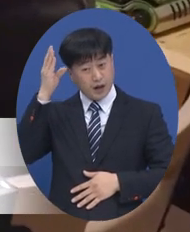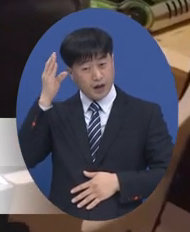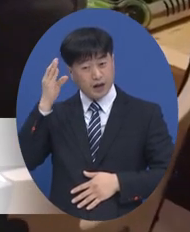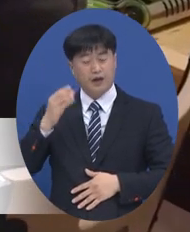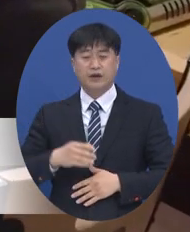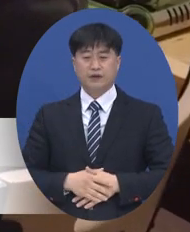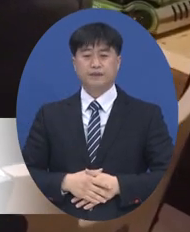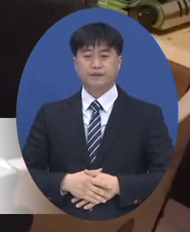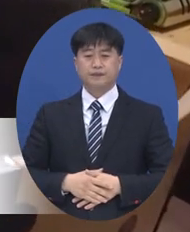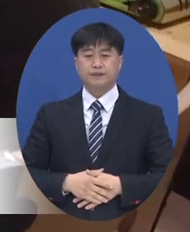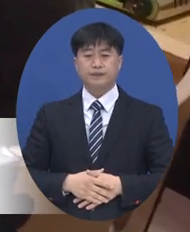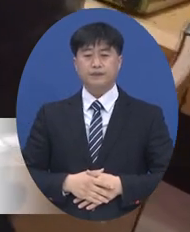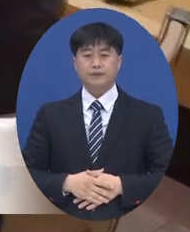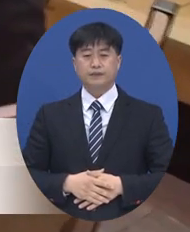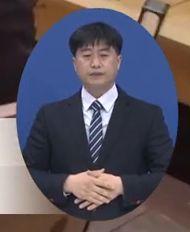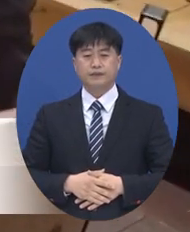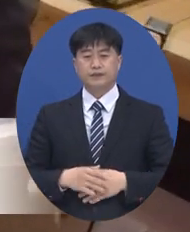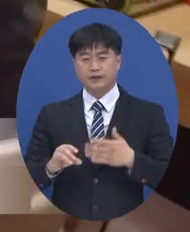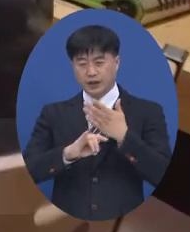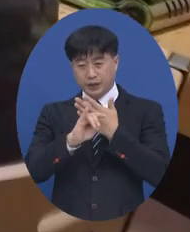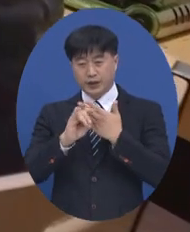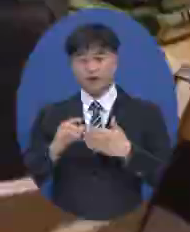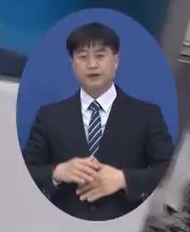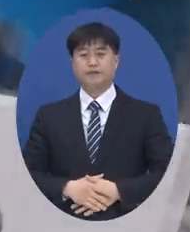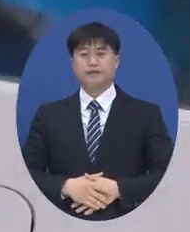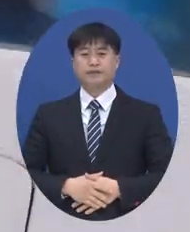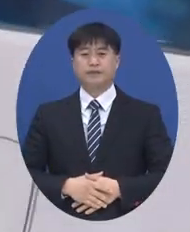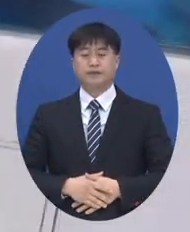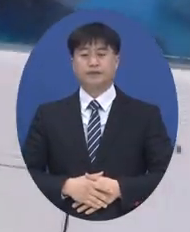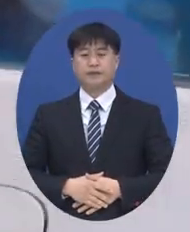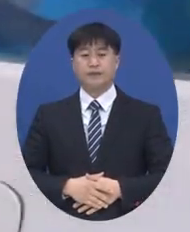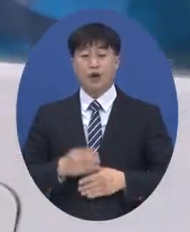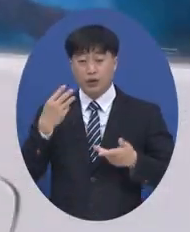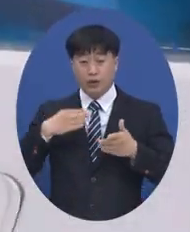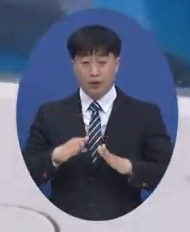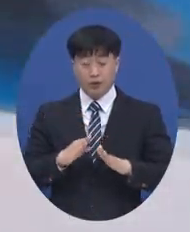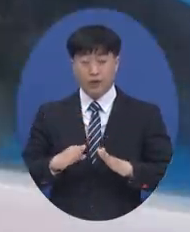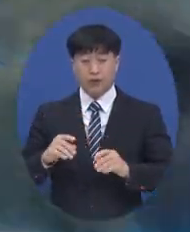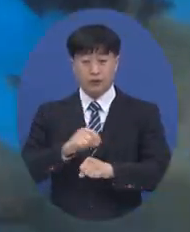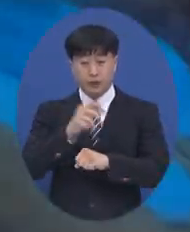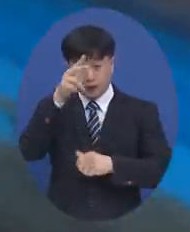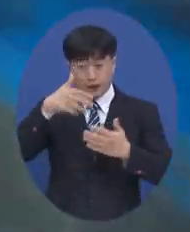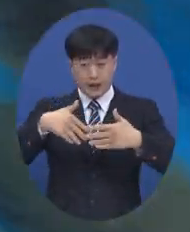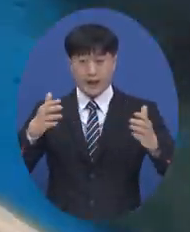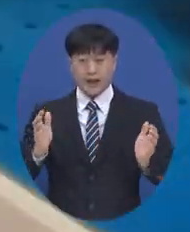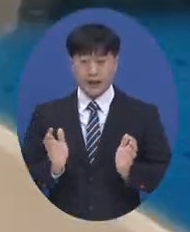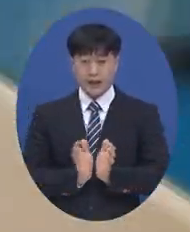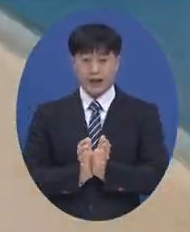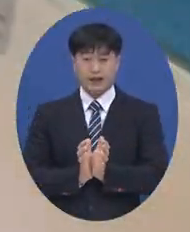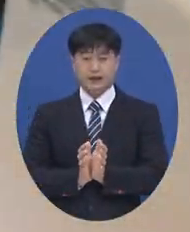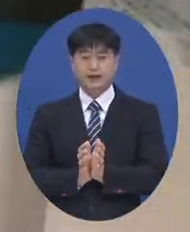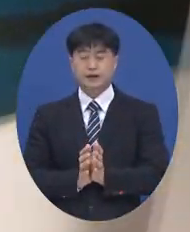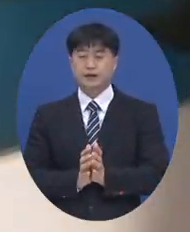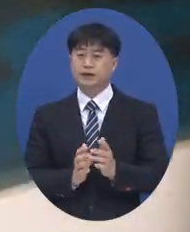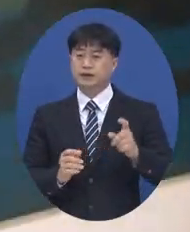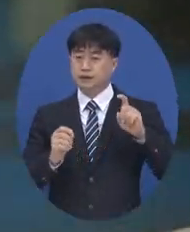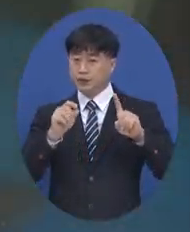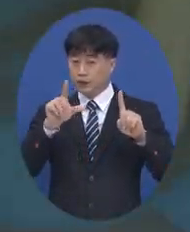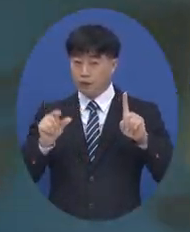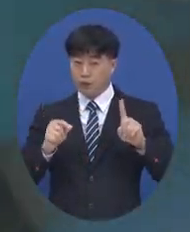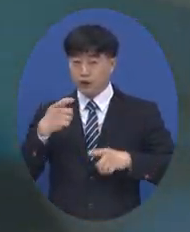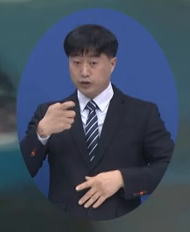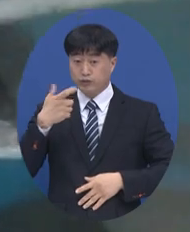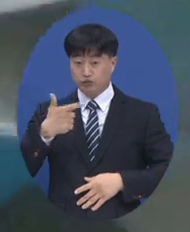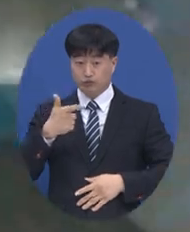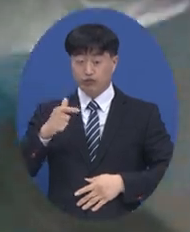가끔씩 바꾸고 원산을 안 갖고 있습니다. 경기도 민생특별사법경찰단은 지난달